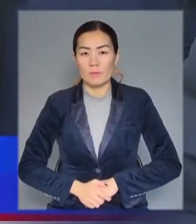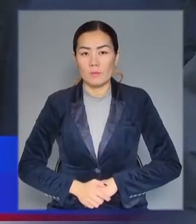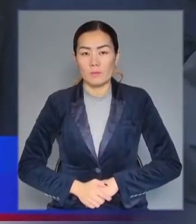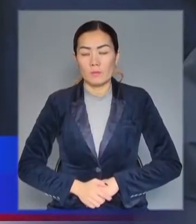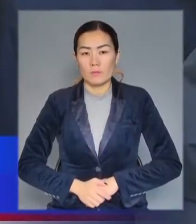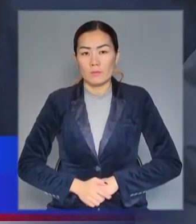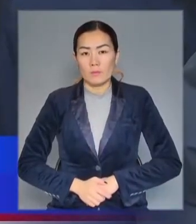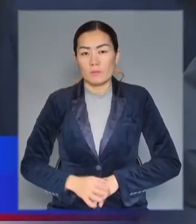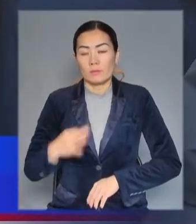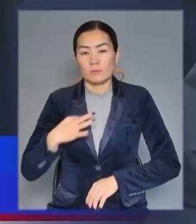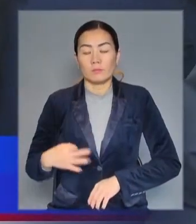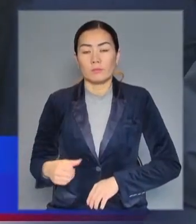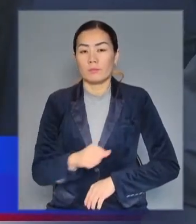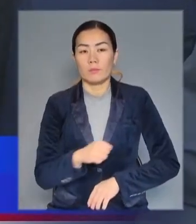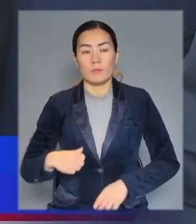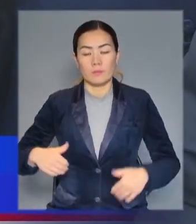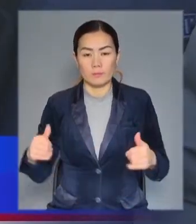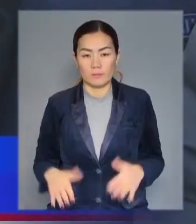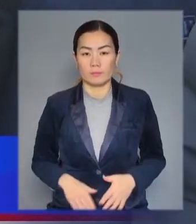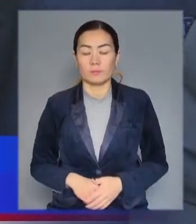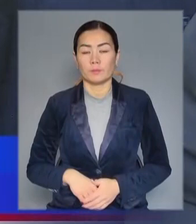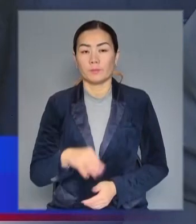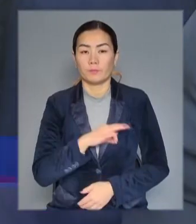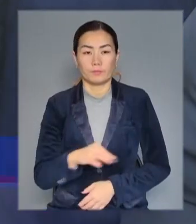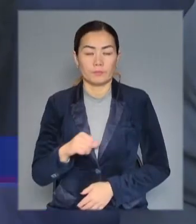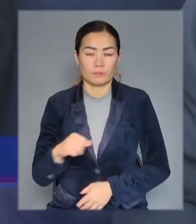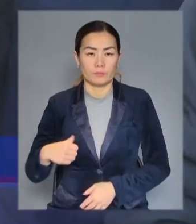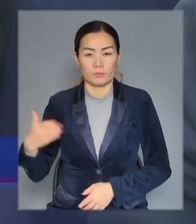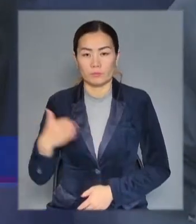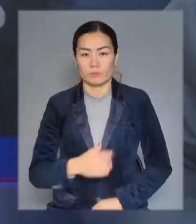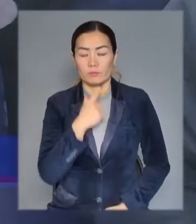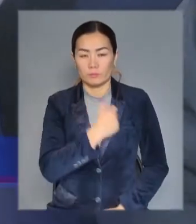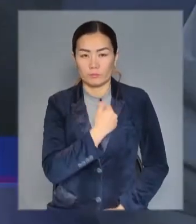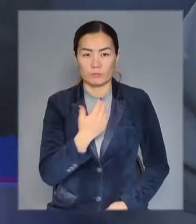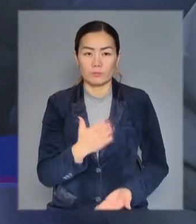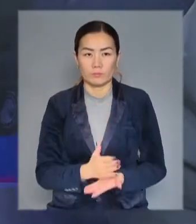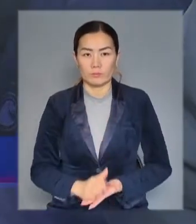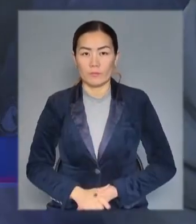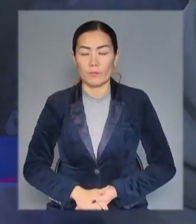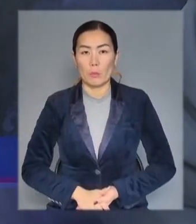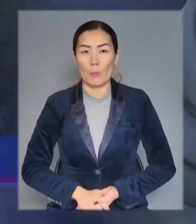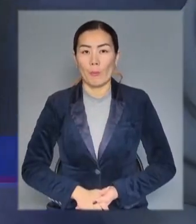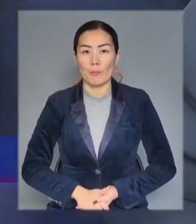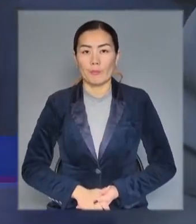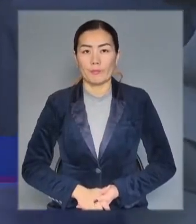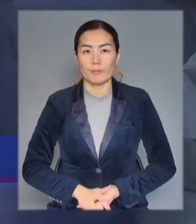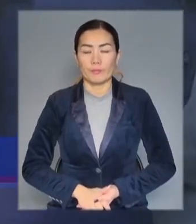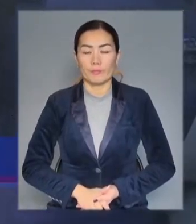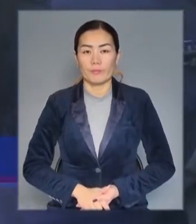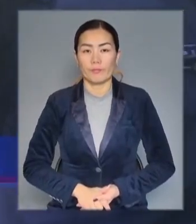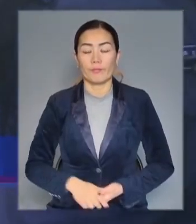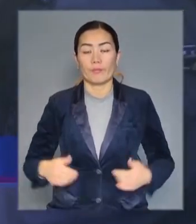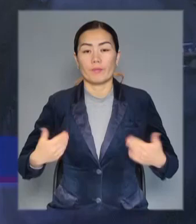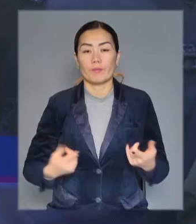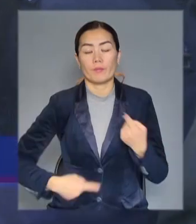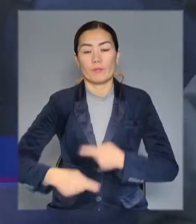Балам өз еркіммен, мен барма десем де өз қалауыммен кетіп барды. Отан алдында борышын өтеуге. Енді тек Ақжол